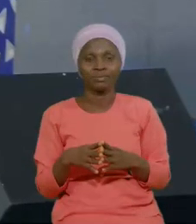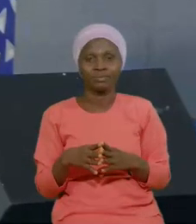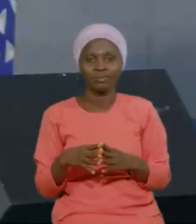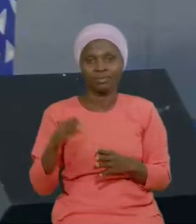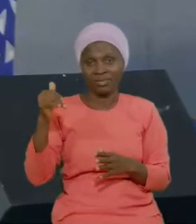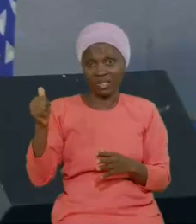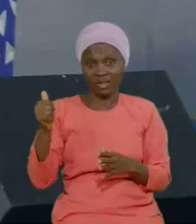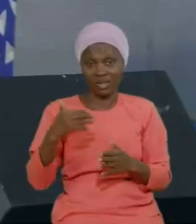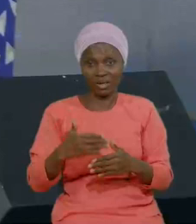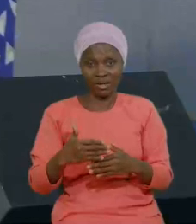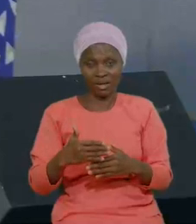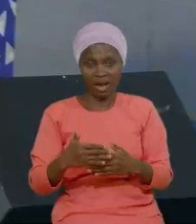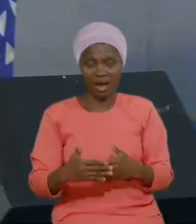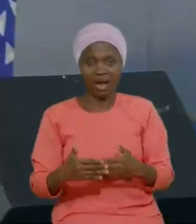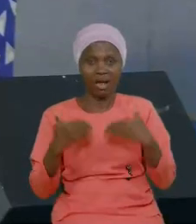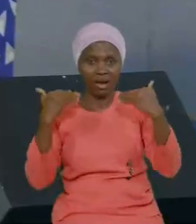Deuxièmement, s'appuyer.